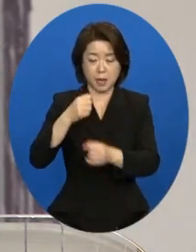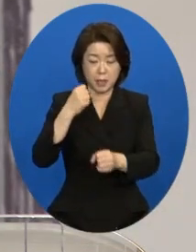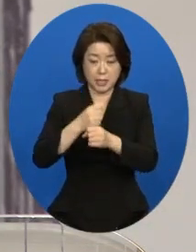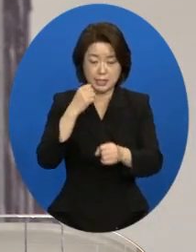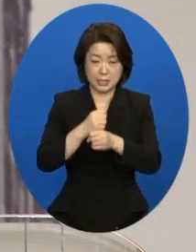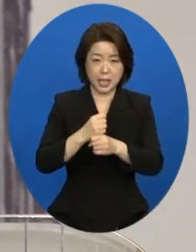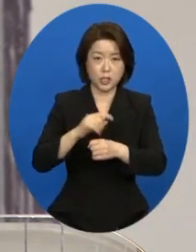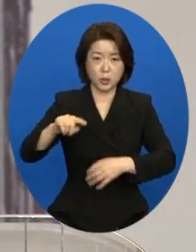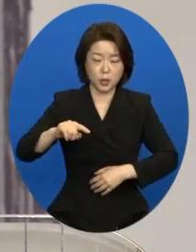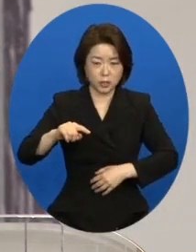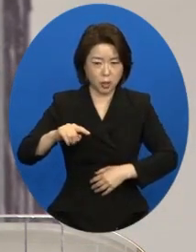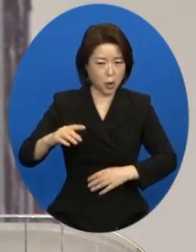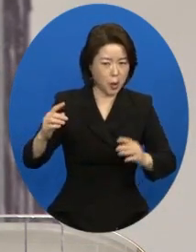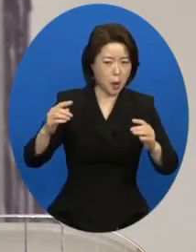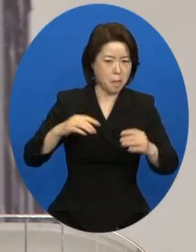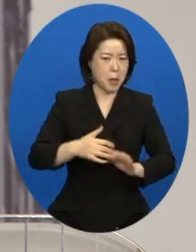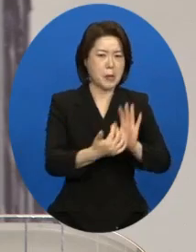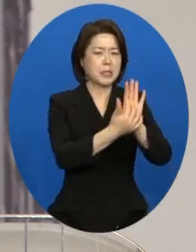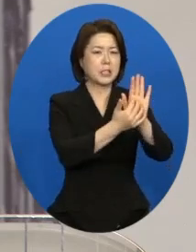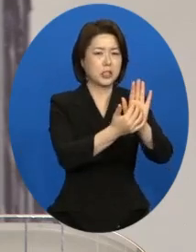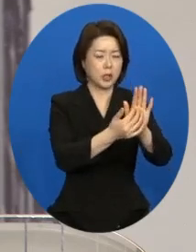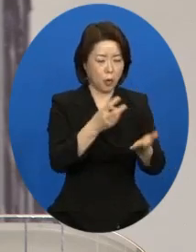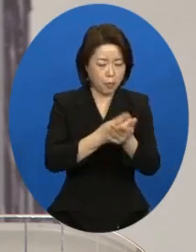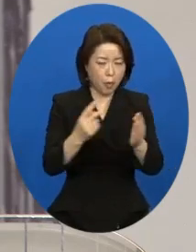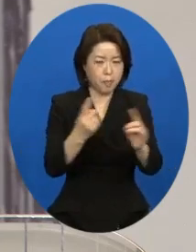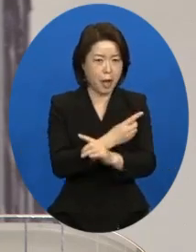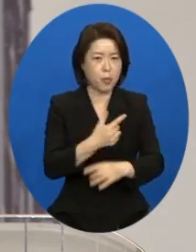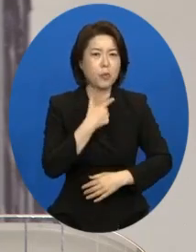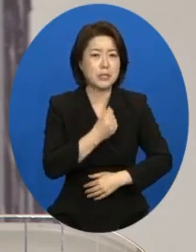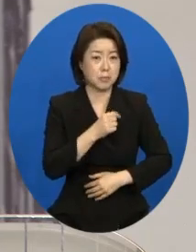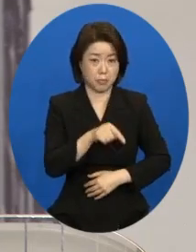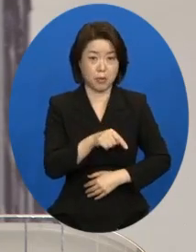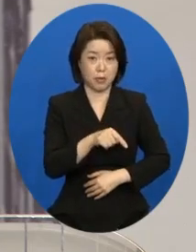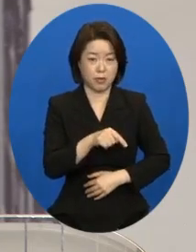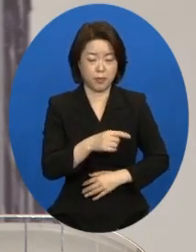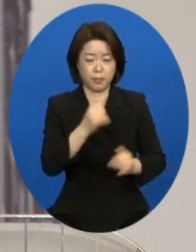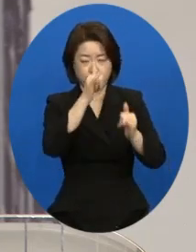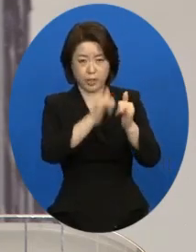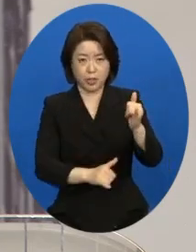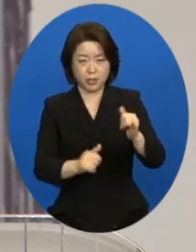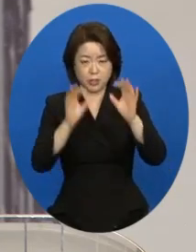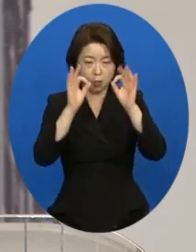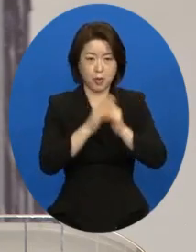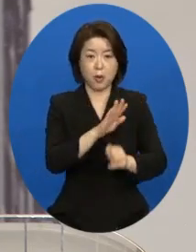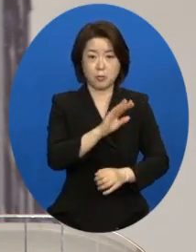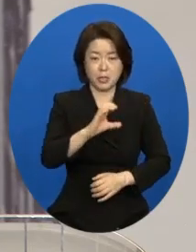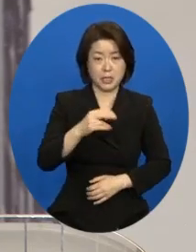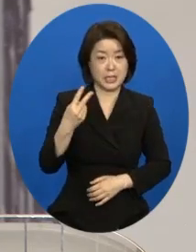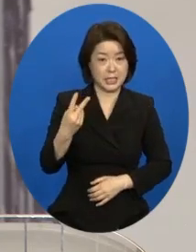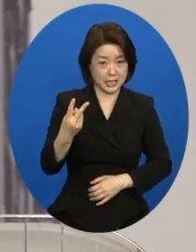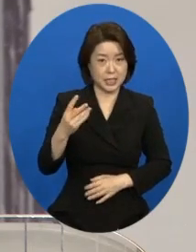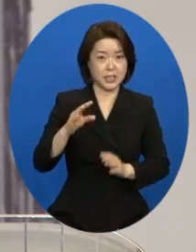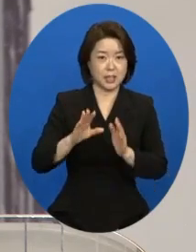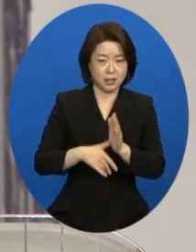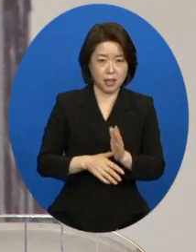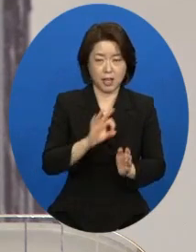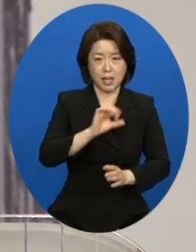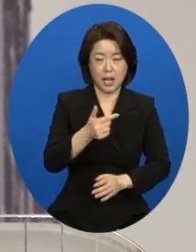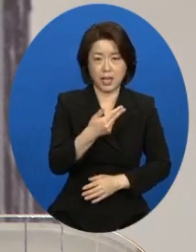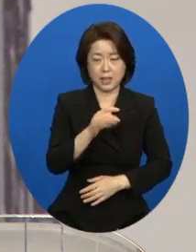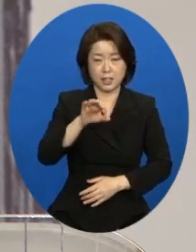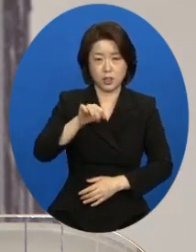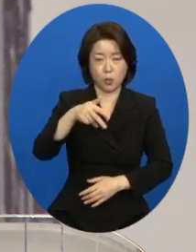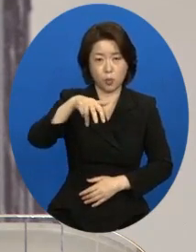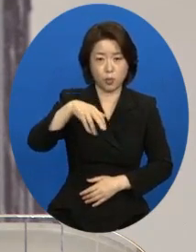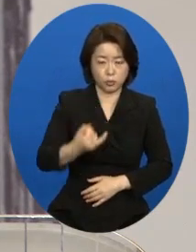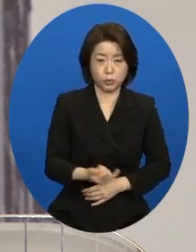법을 바꾸려고 하는 특징을 갖고 있어요. 역사적으로 보면 기원전 2세기에 안티오쿠스 4세